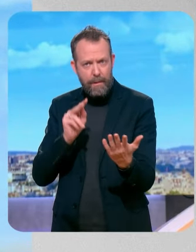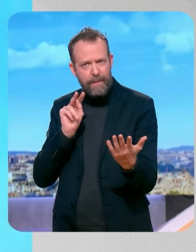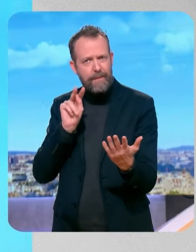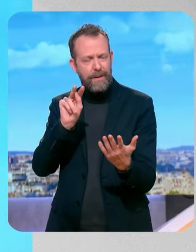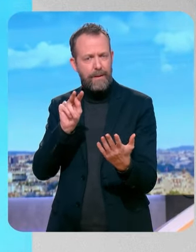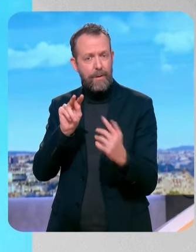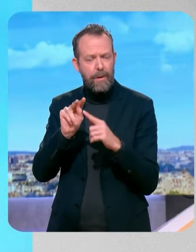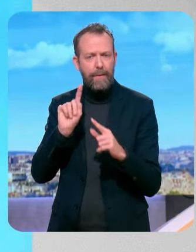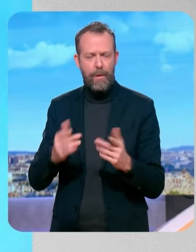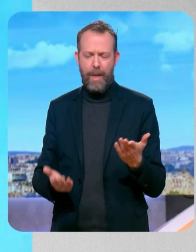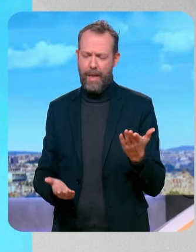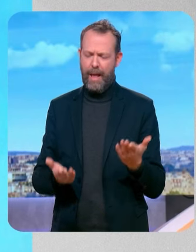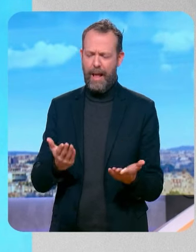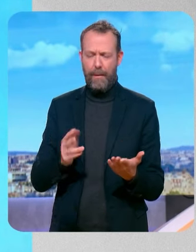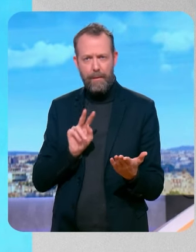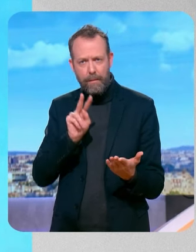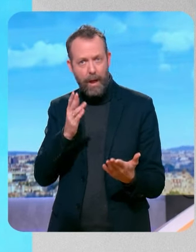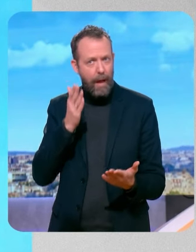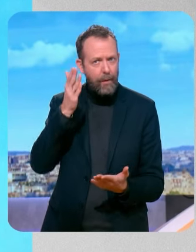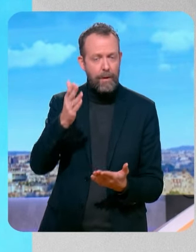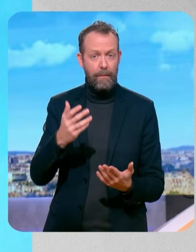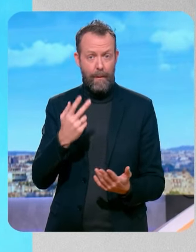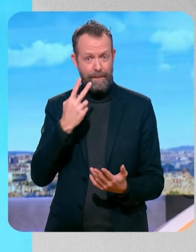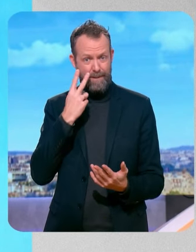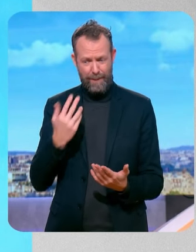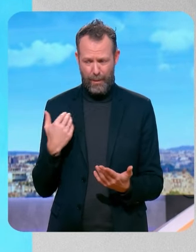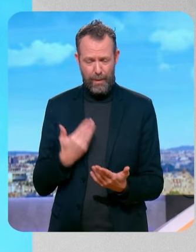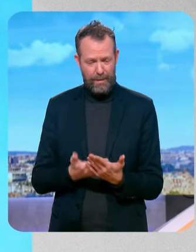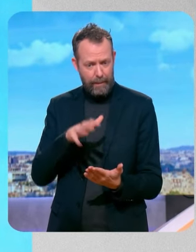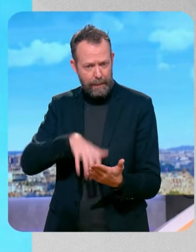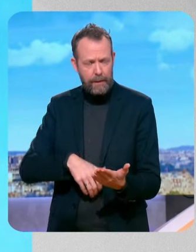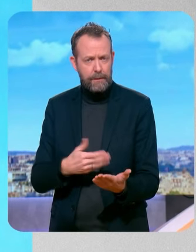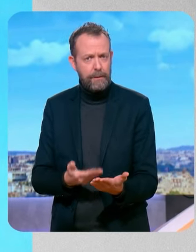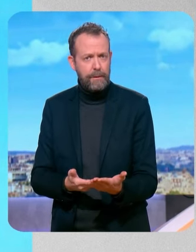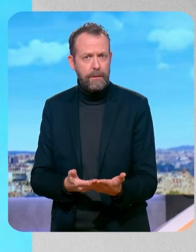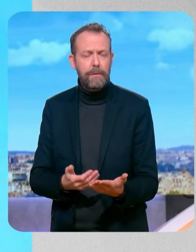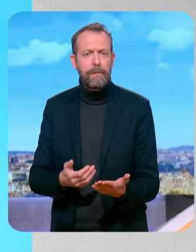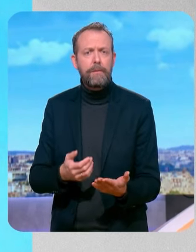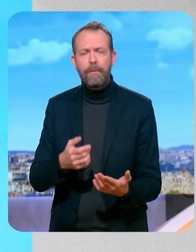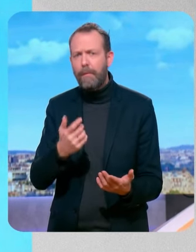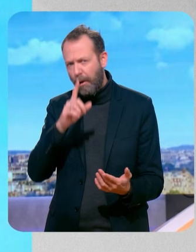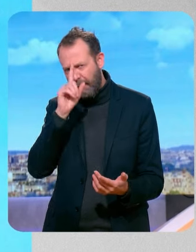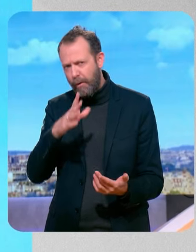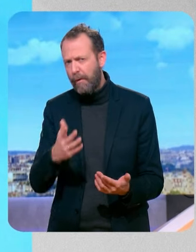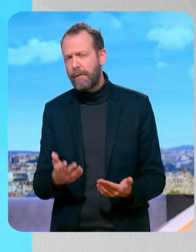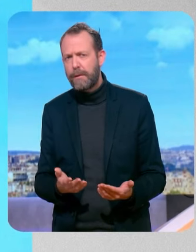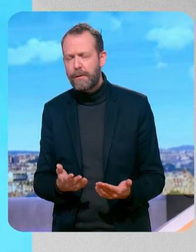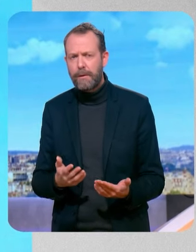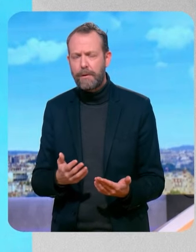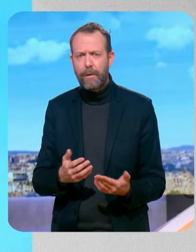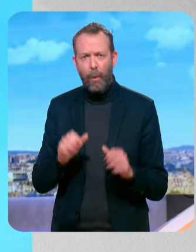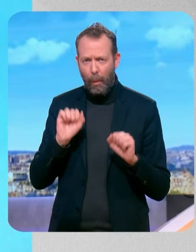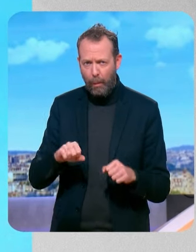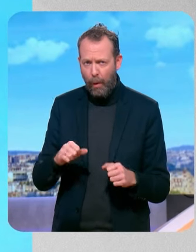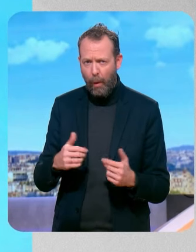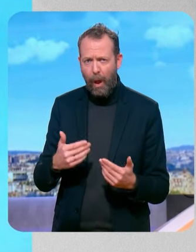vision équilibrée de l'avenir. Mmh. On vient de le voir sur ce texte-là. Vous croyez que on peut